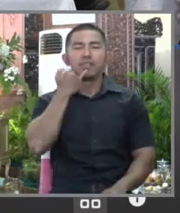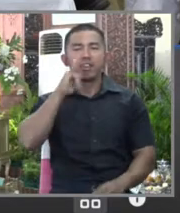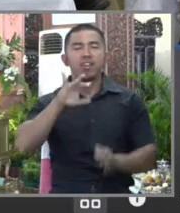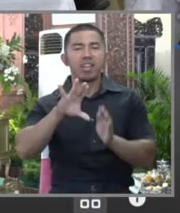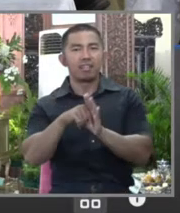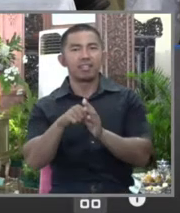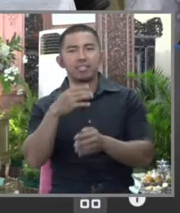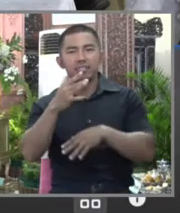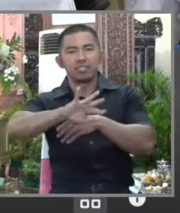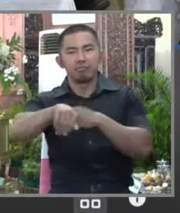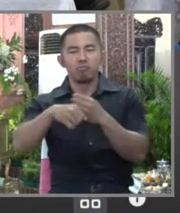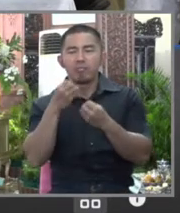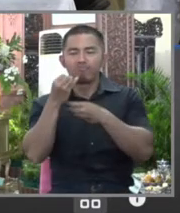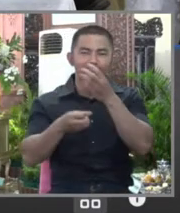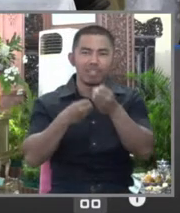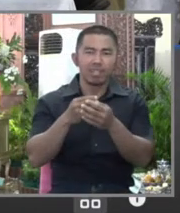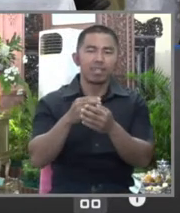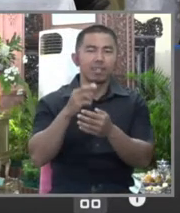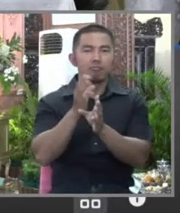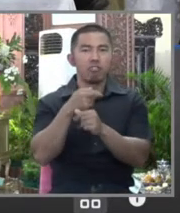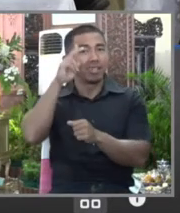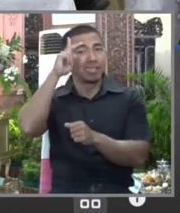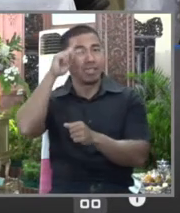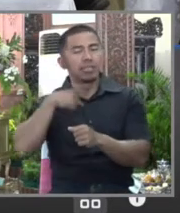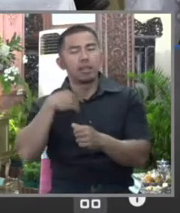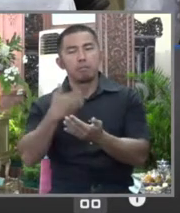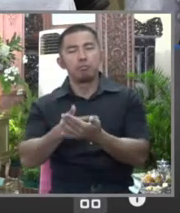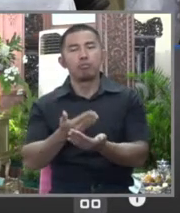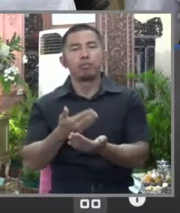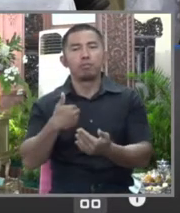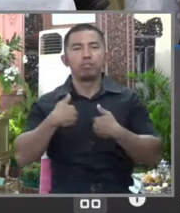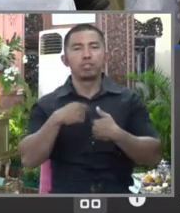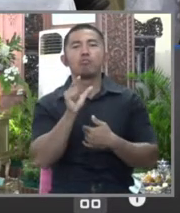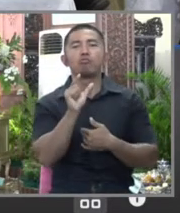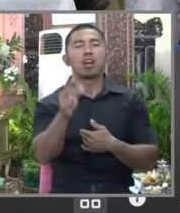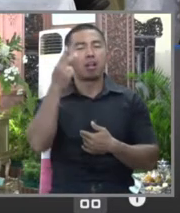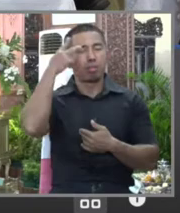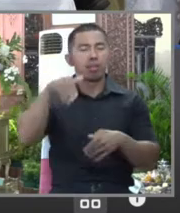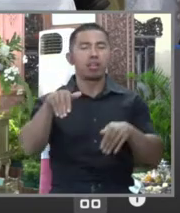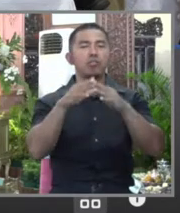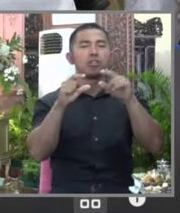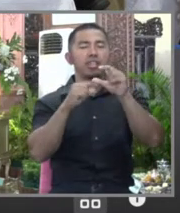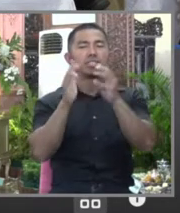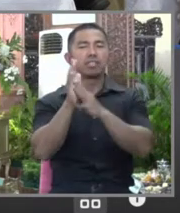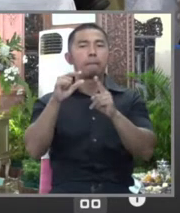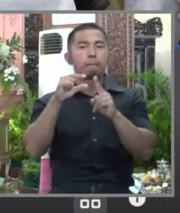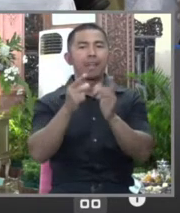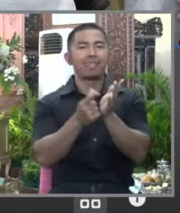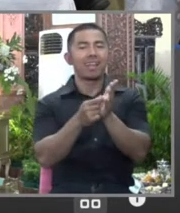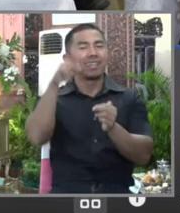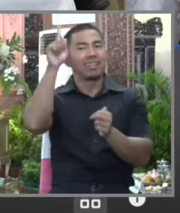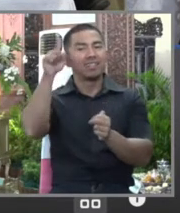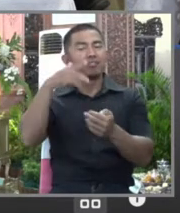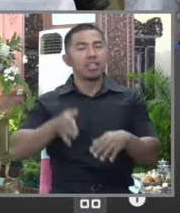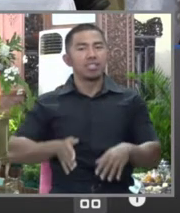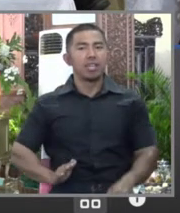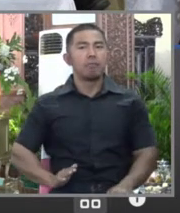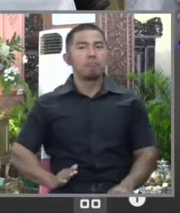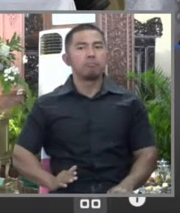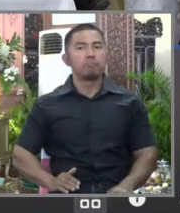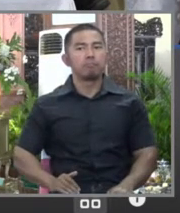kita rencanakan dengan baik. Tapi saya punya hutang gedung yang untuk SMP. Terus kemudian tadi listrik sudah disiapkan, ini